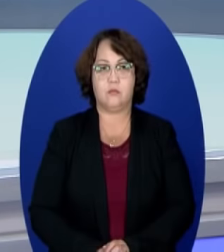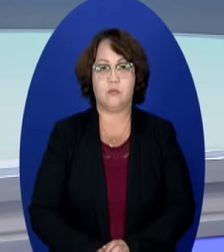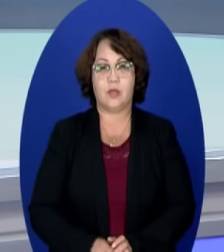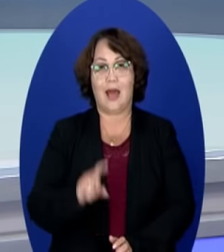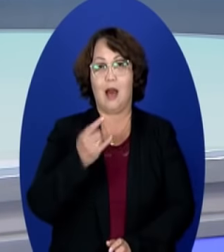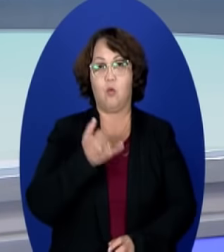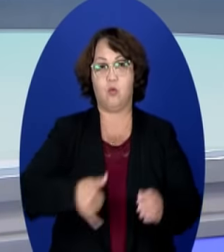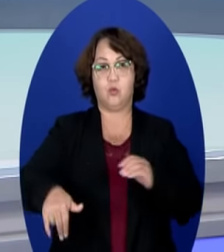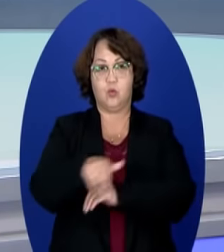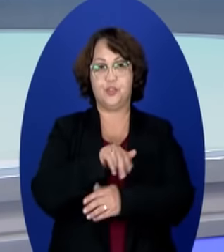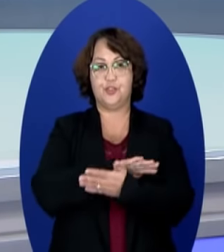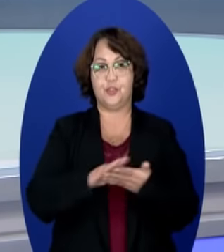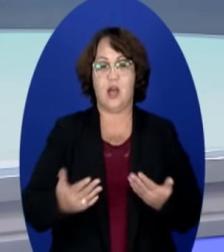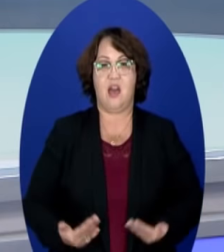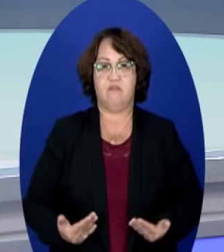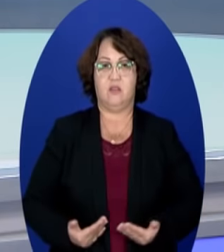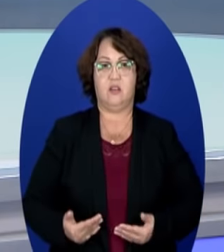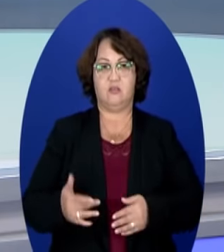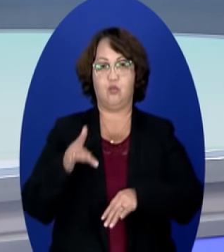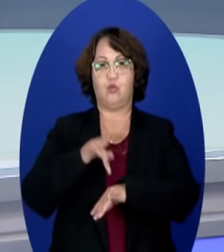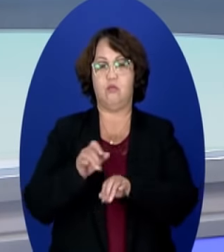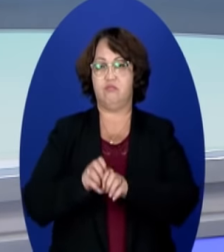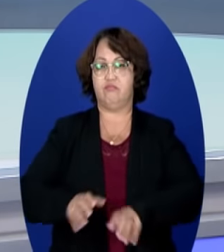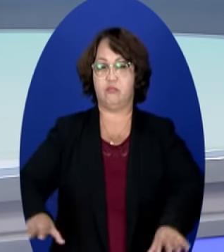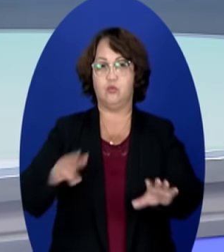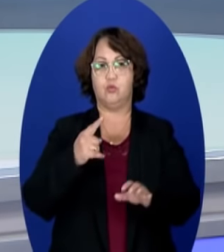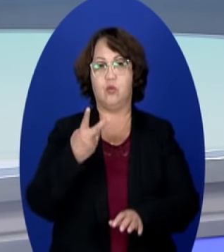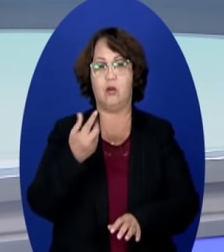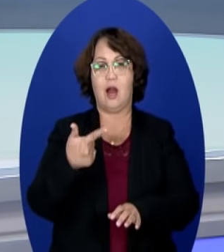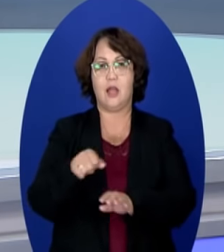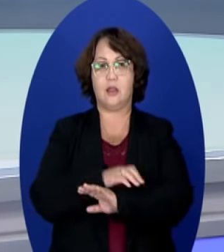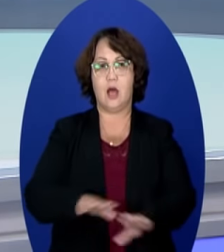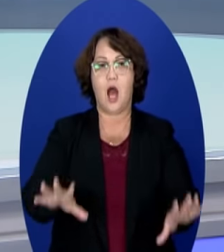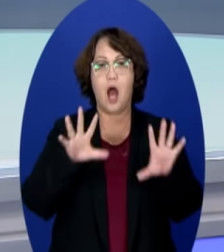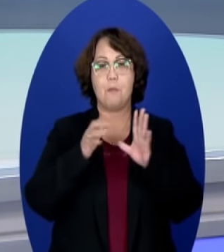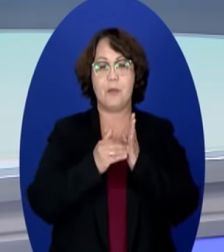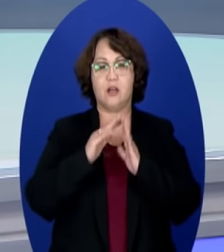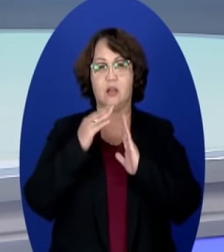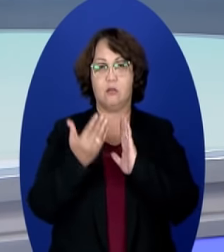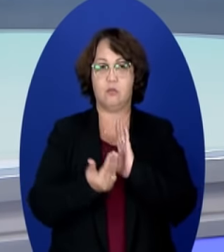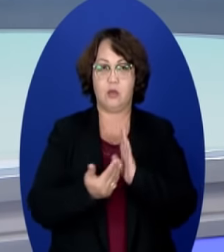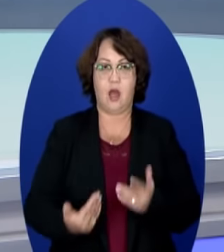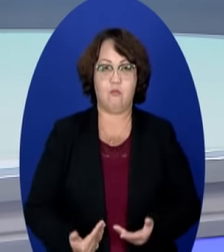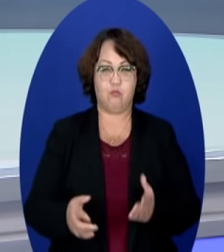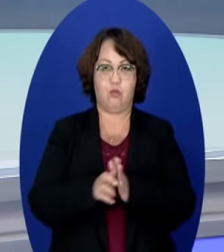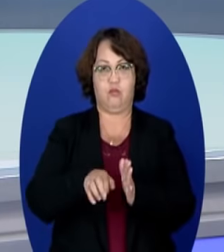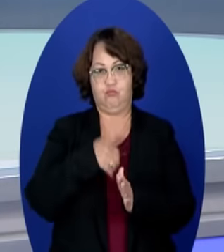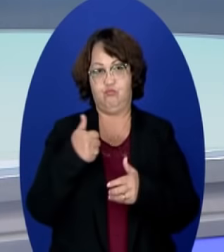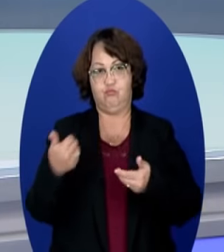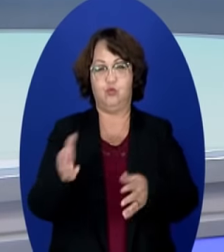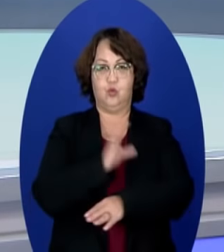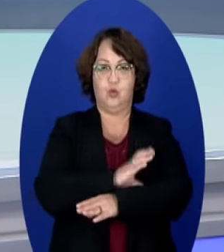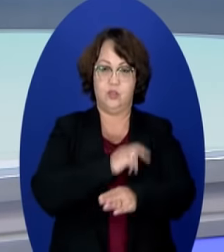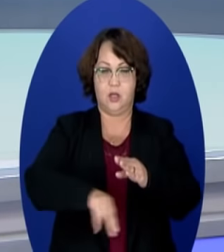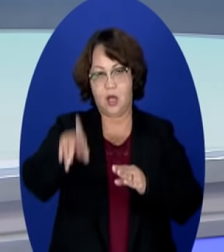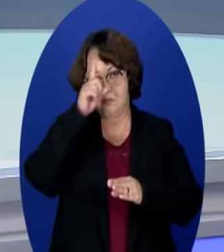Хаалт өргөчийн суурьшлийн бүс байгуулна. Нийтдээ 120 га талбайд 10,000 өрхийн орон сууц барьж, сургууль цэцэрлэг, эмнэлэг гээд цогц бүтээн